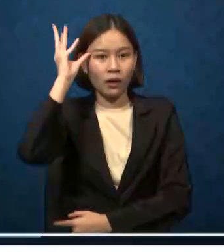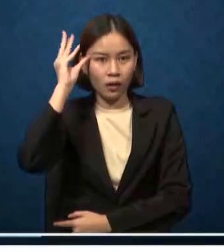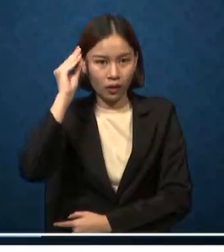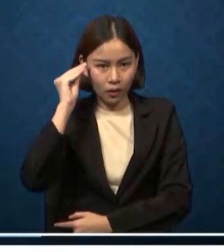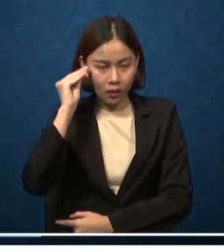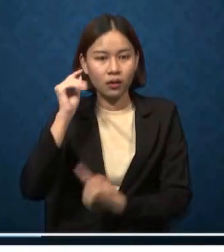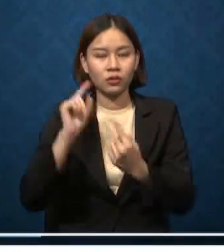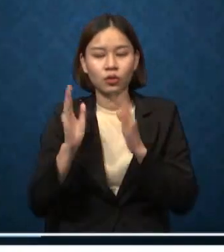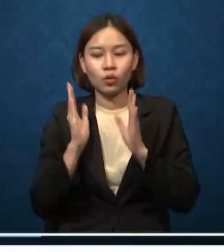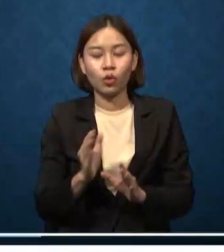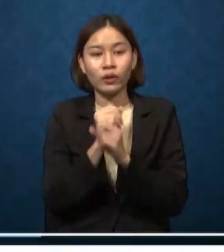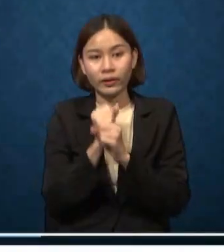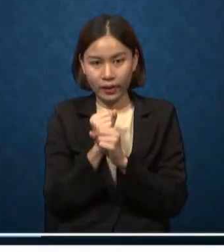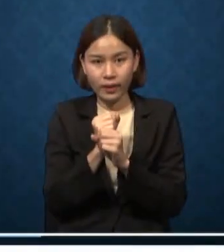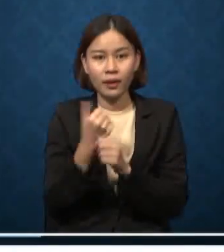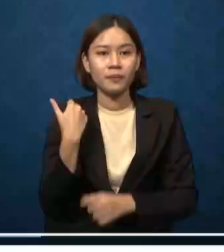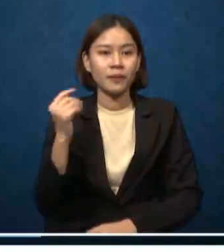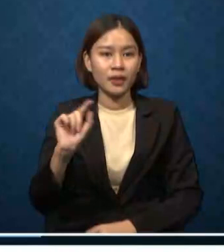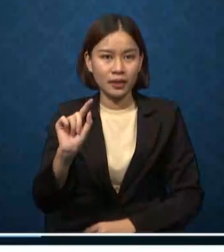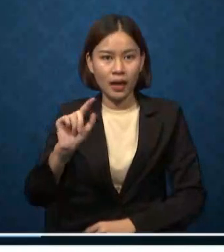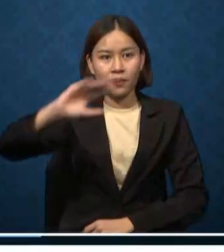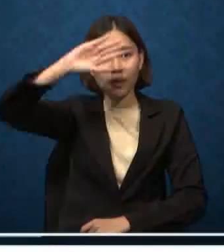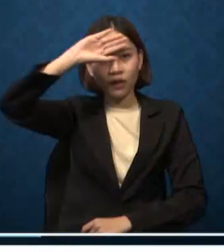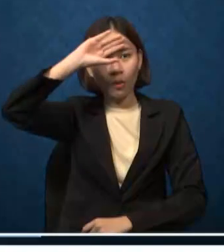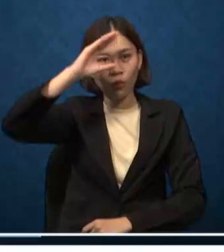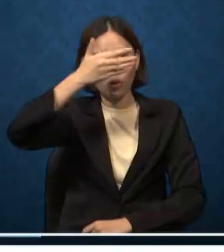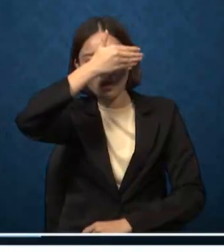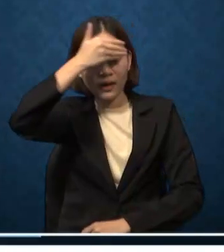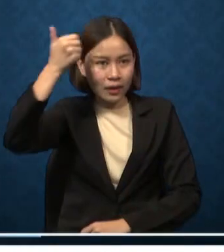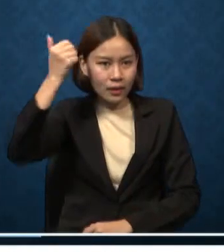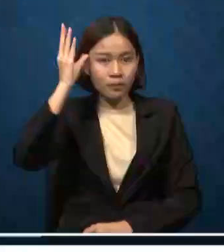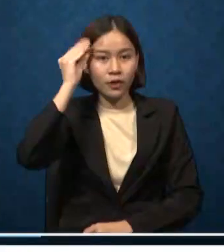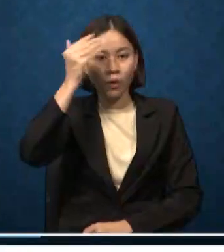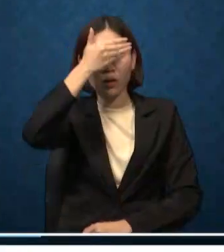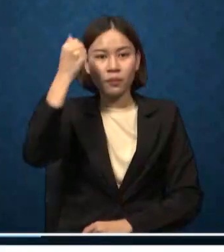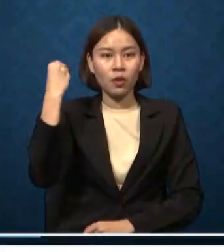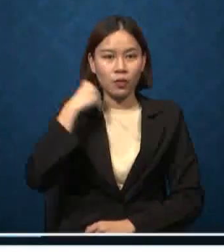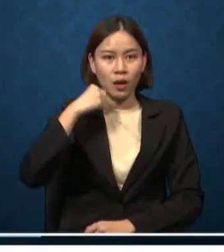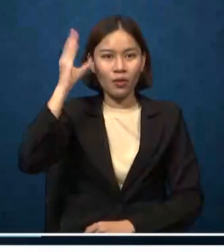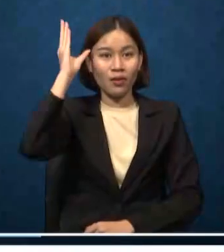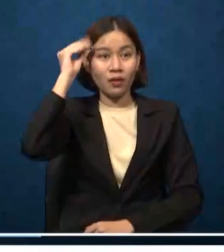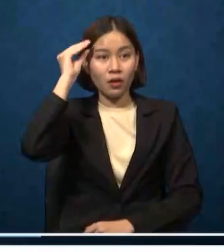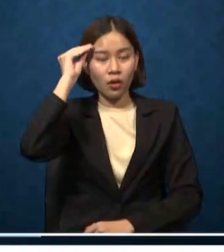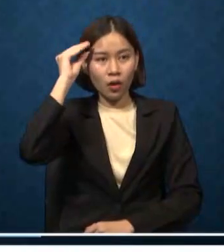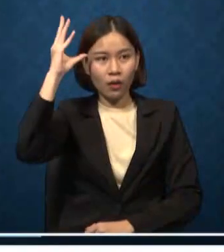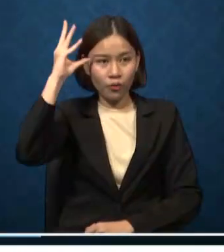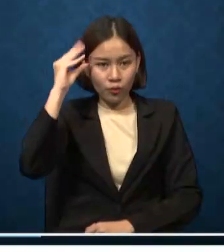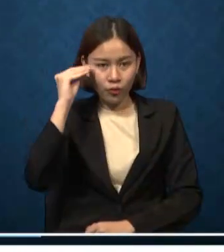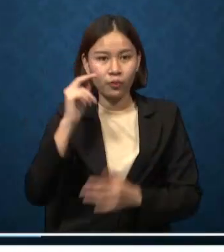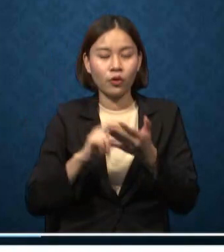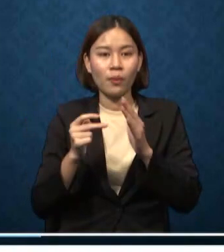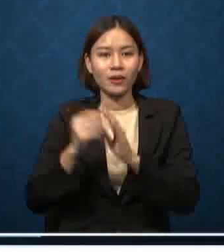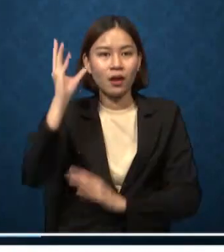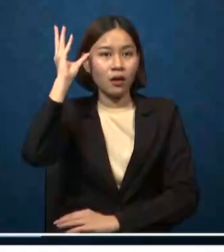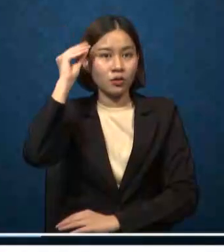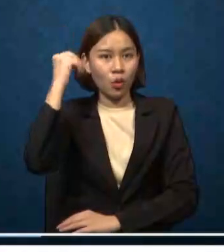อายุซึ่งรวมถึงโรคอัลไซเมอร์ด้วยค่ะภาวะสมองเสื่อมคือภาวะที่สมอง